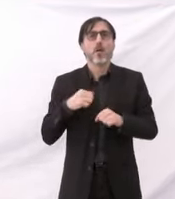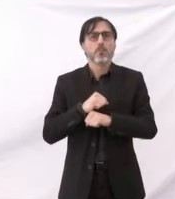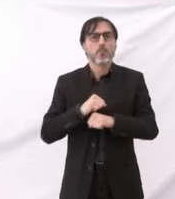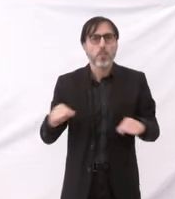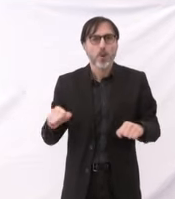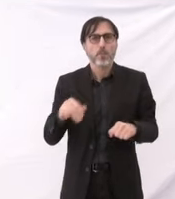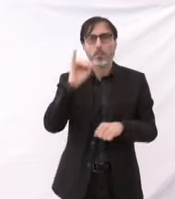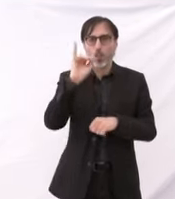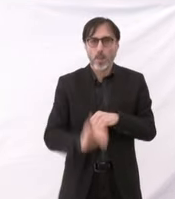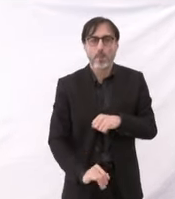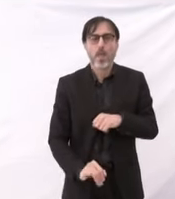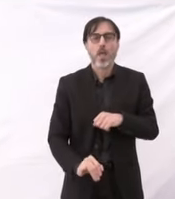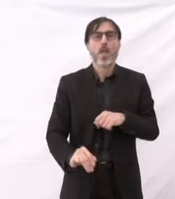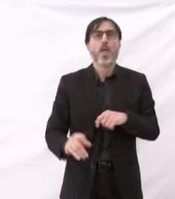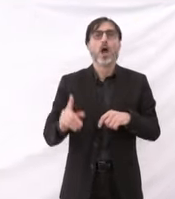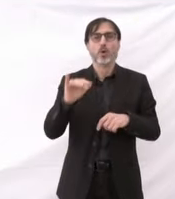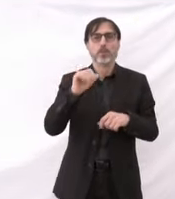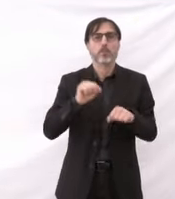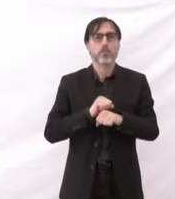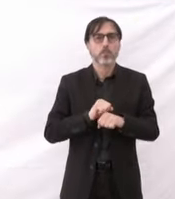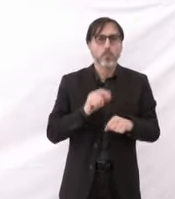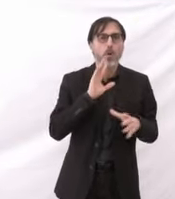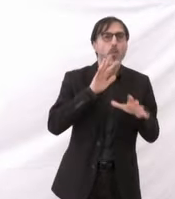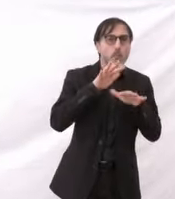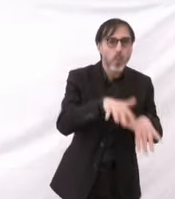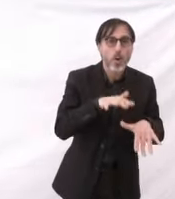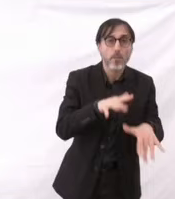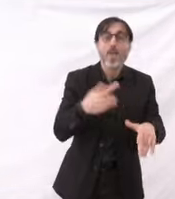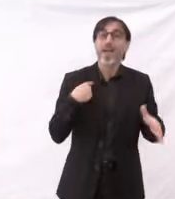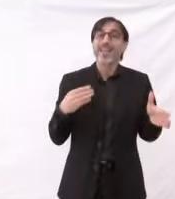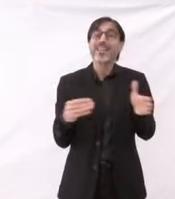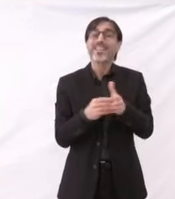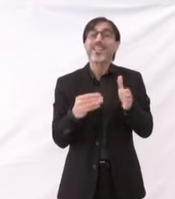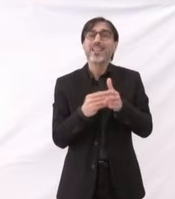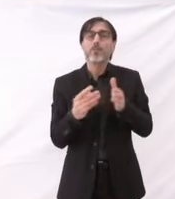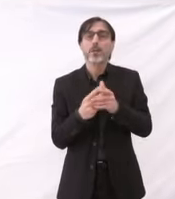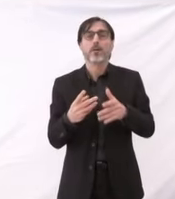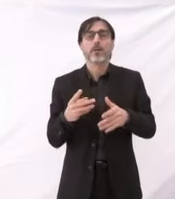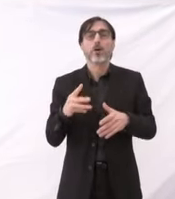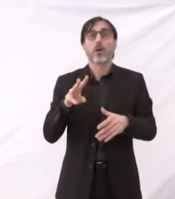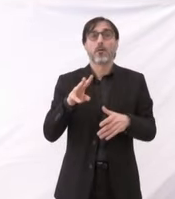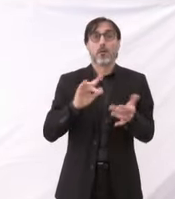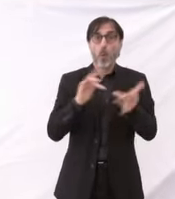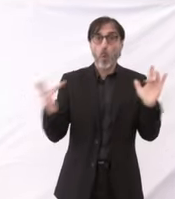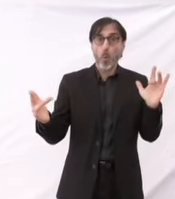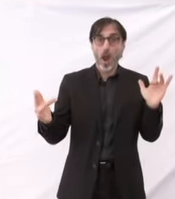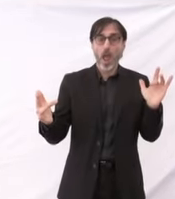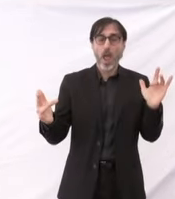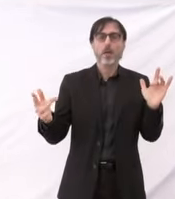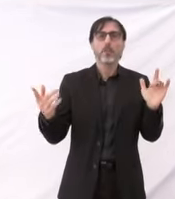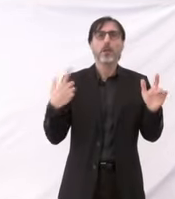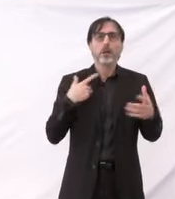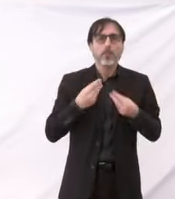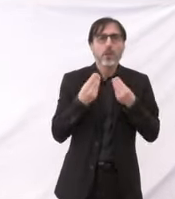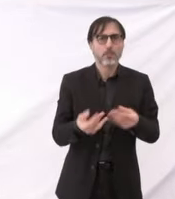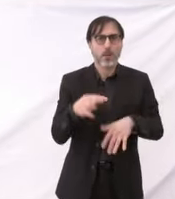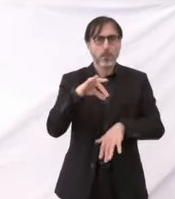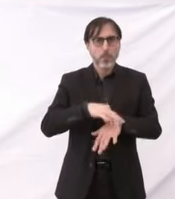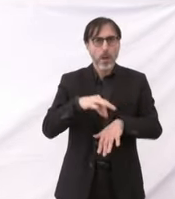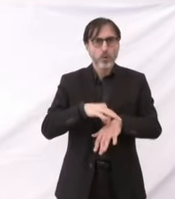bulimie, ma anche oggi la dipendenza dal web che crea delle